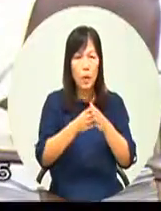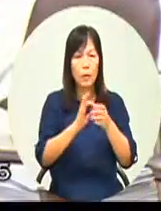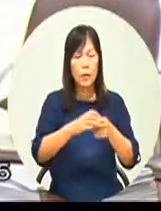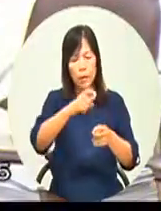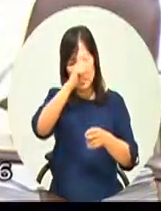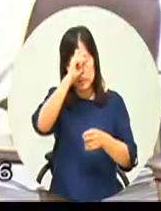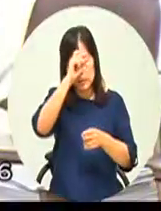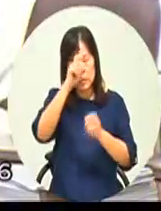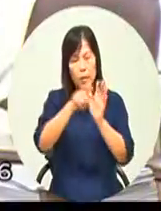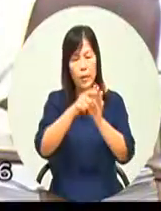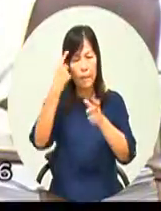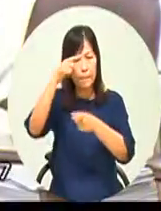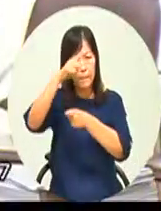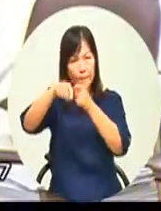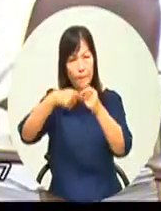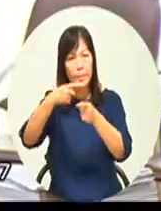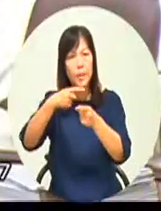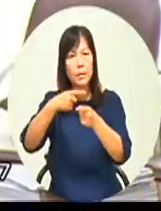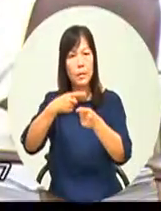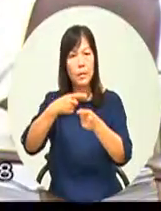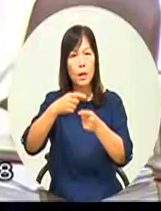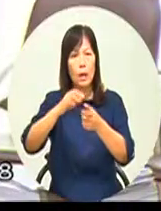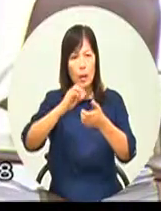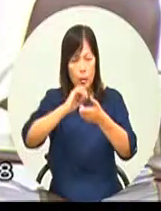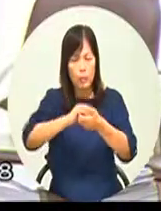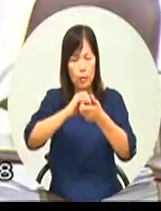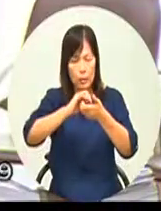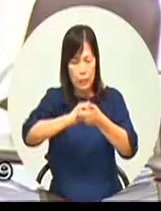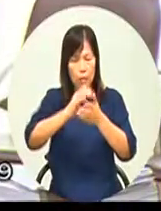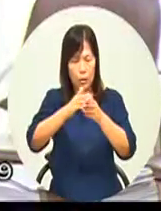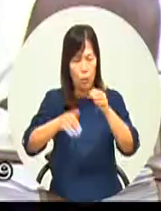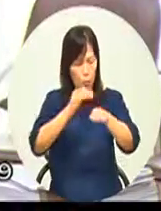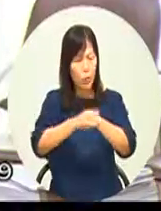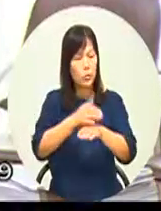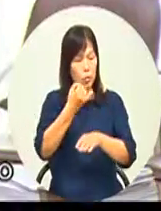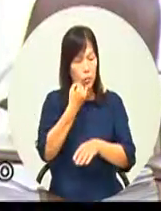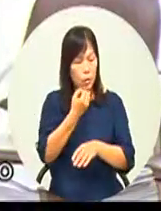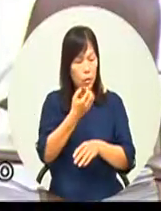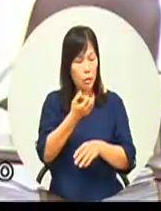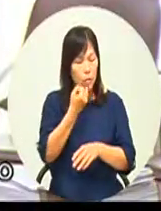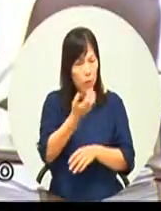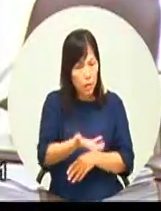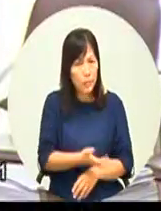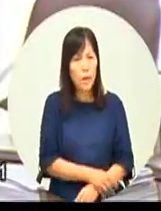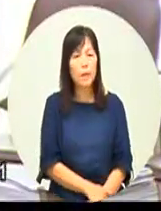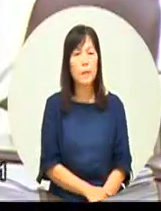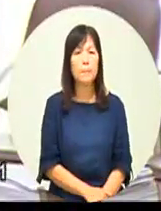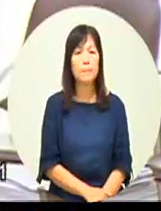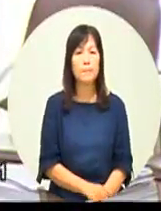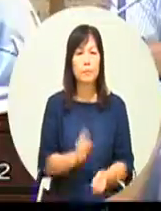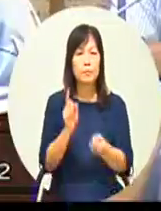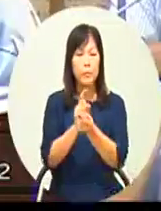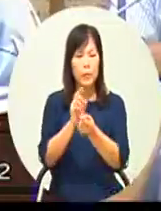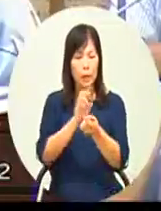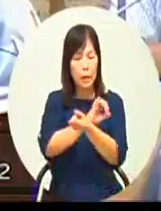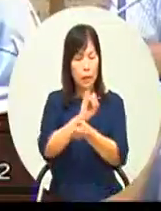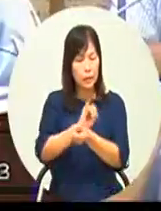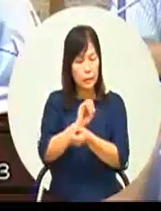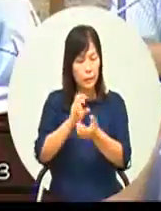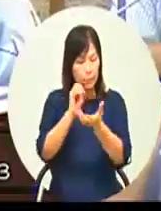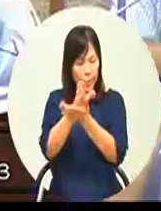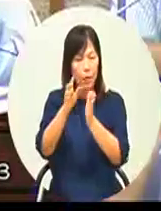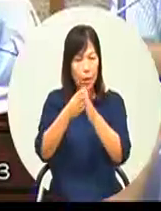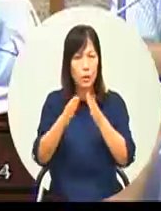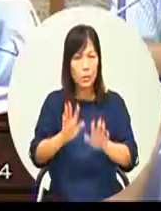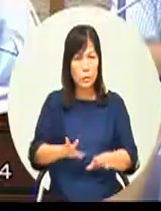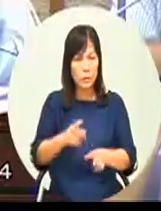说明年明年一定要把它完成，可以这样子的承诺吗？ 那个跟林远报告哈，是不是我因为今